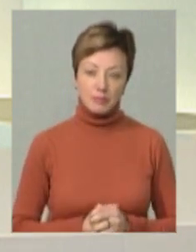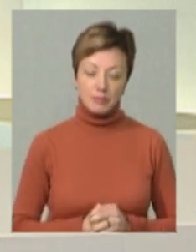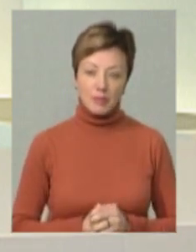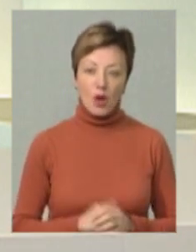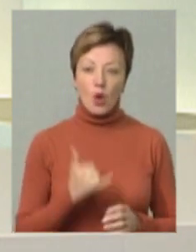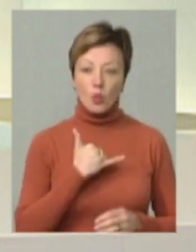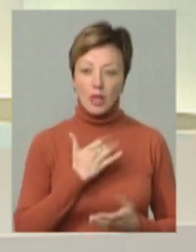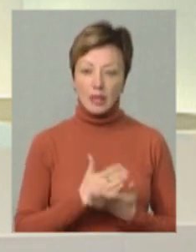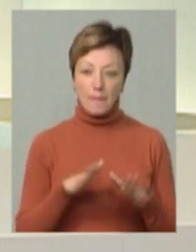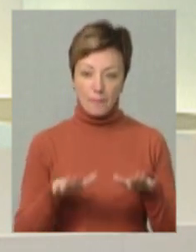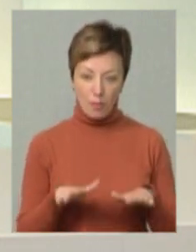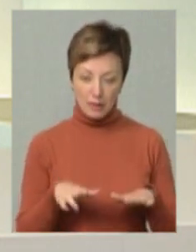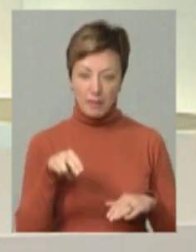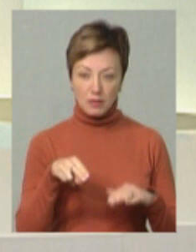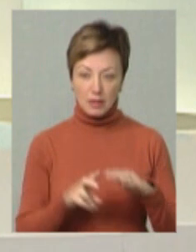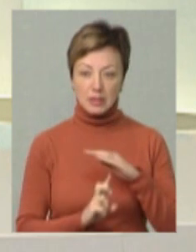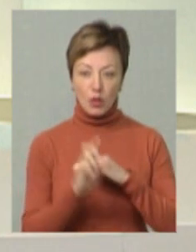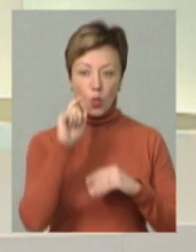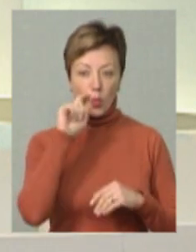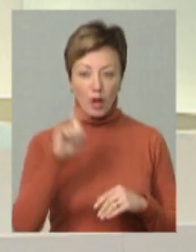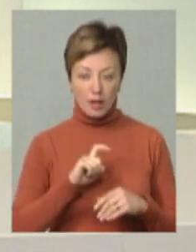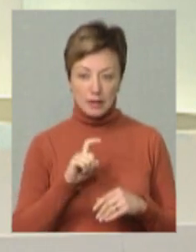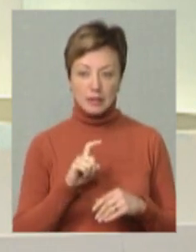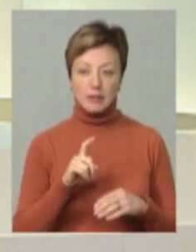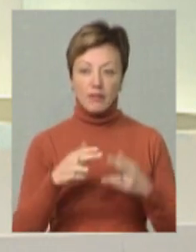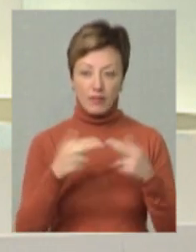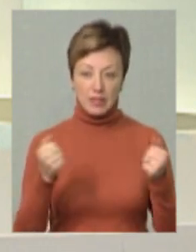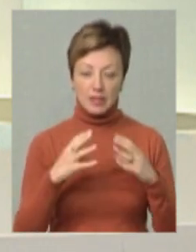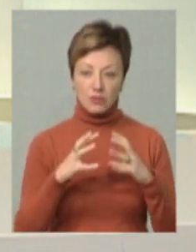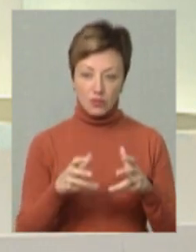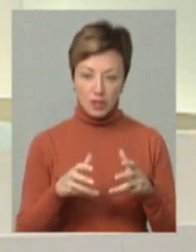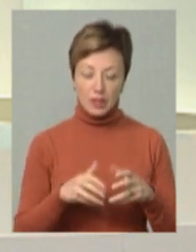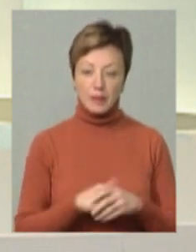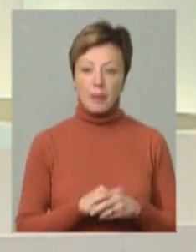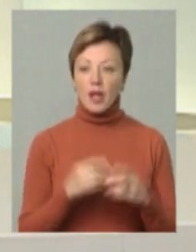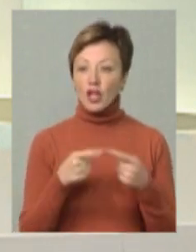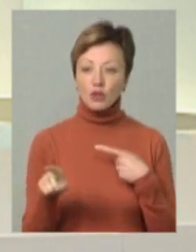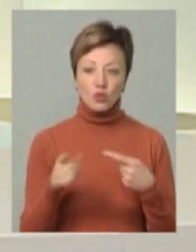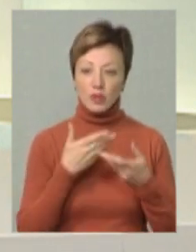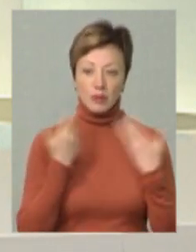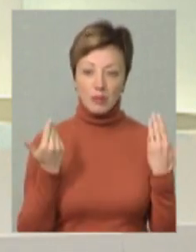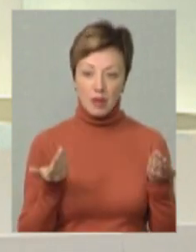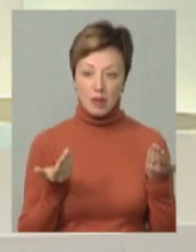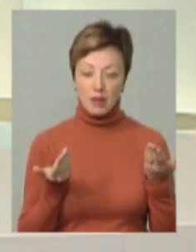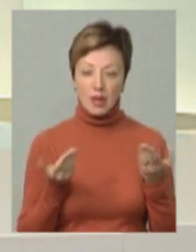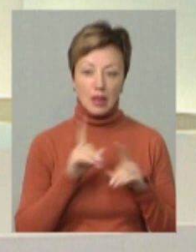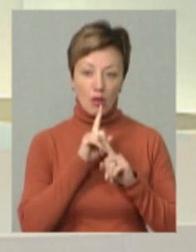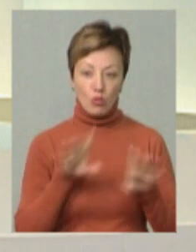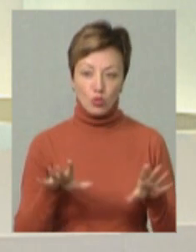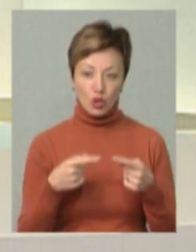У нас є помісна православна церква, Українська православна церква, яка визнана в світі. Іншої немає, іншої не